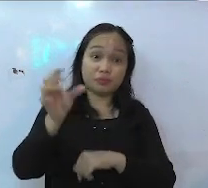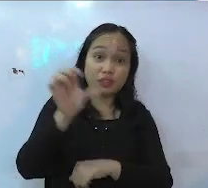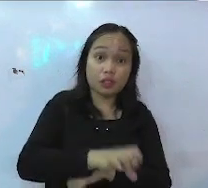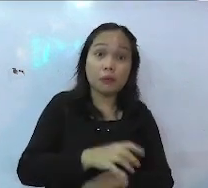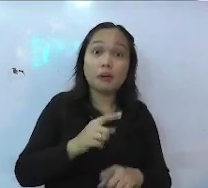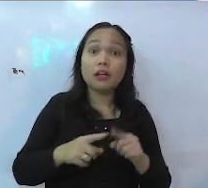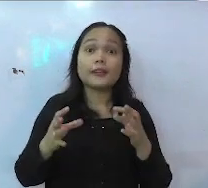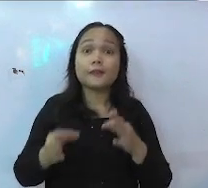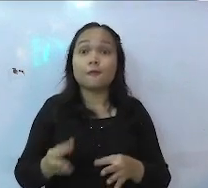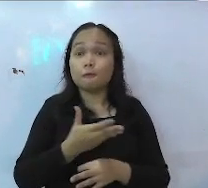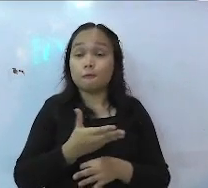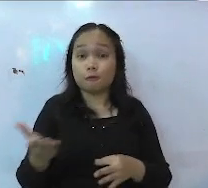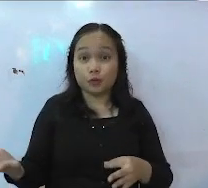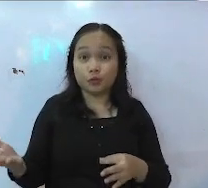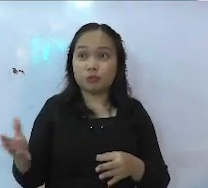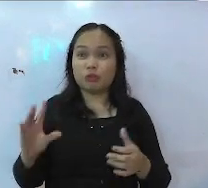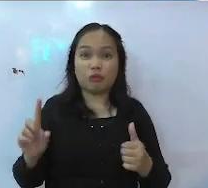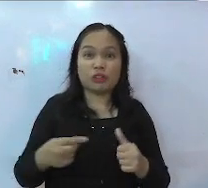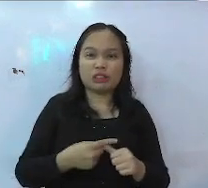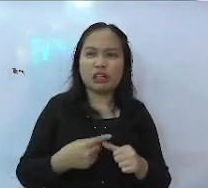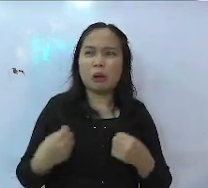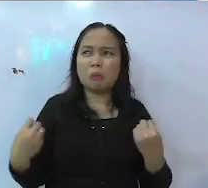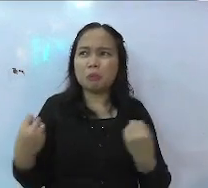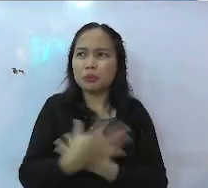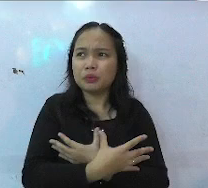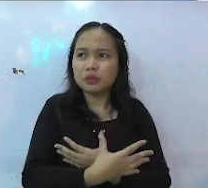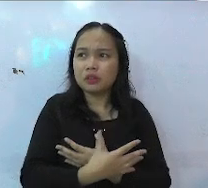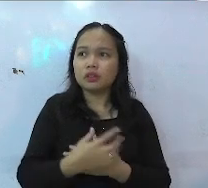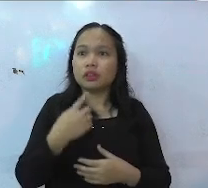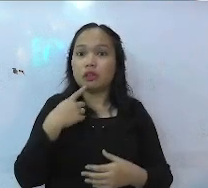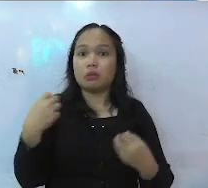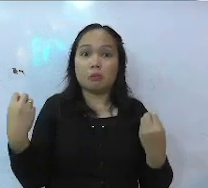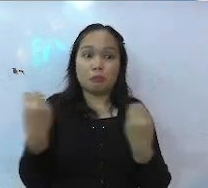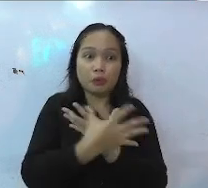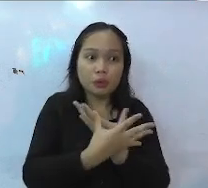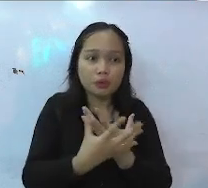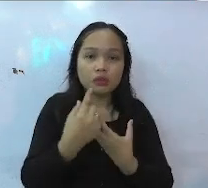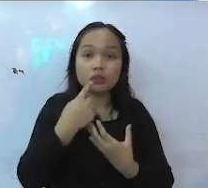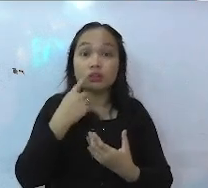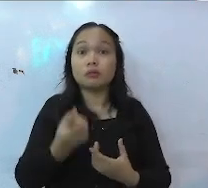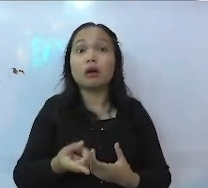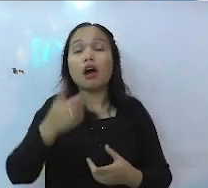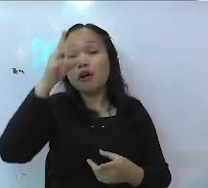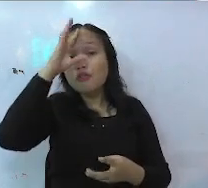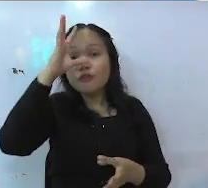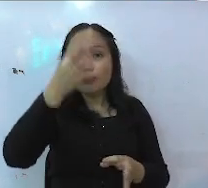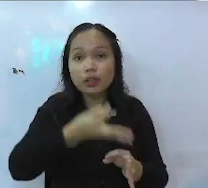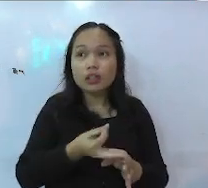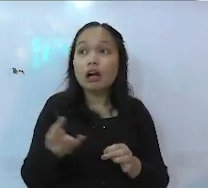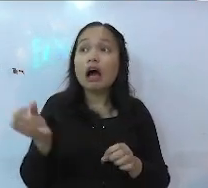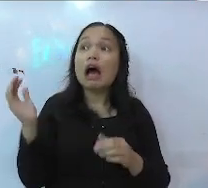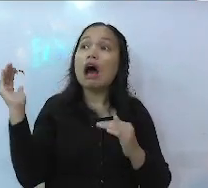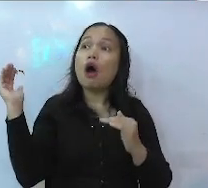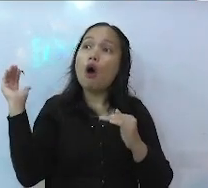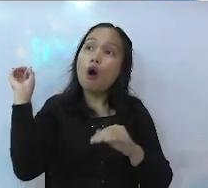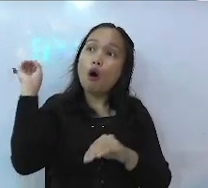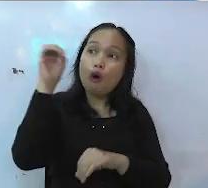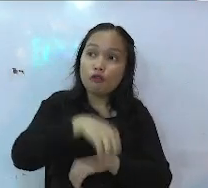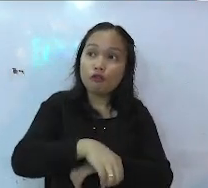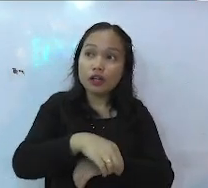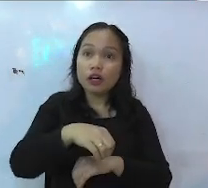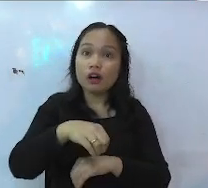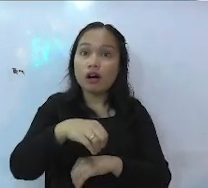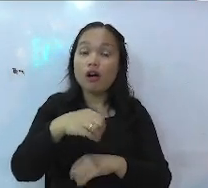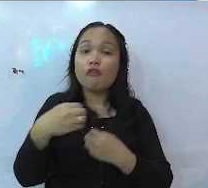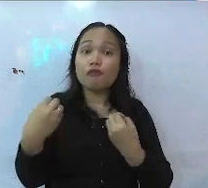pinangunahan ka ng takot Kaya nga sabi ni Pastor di ba it should be Faith over fear not fear over